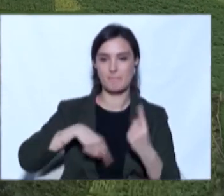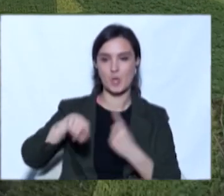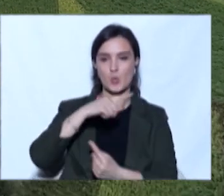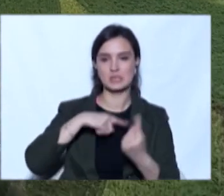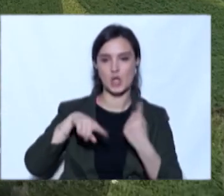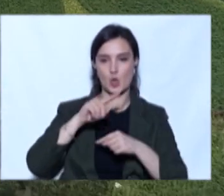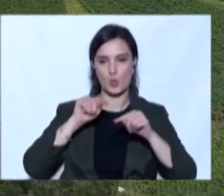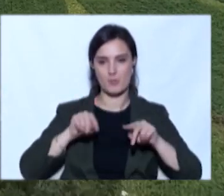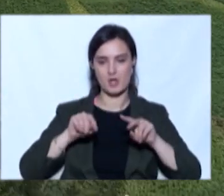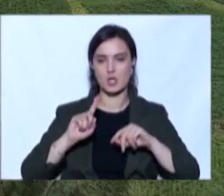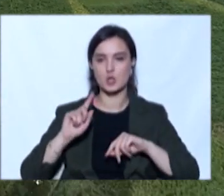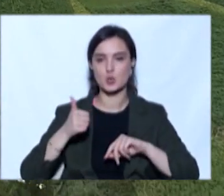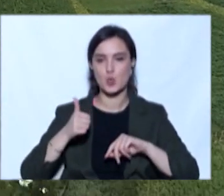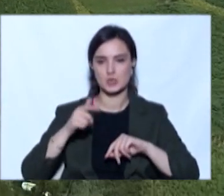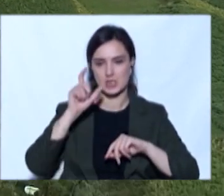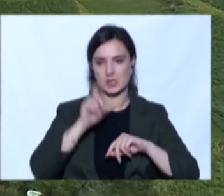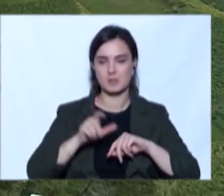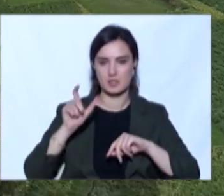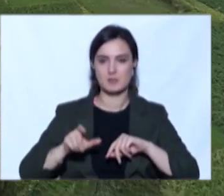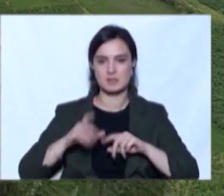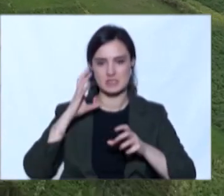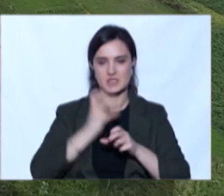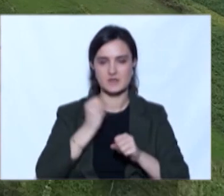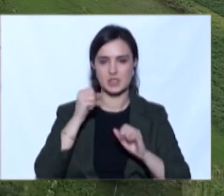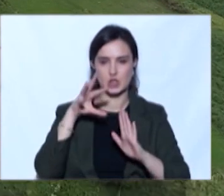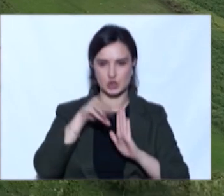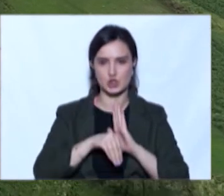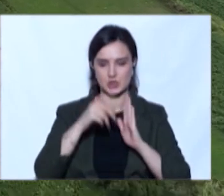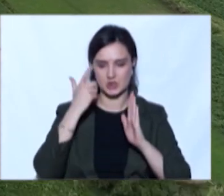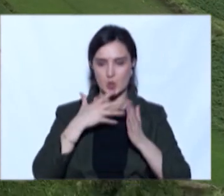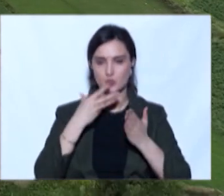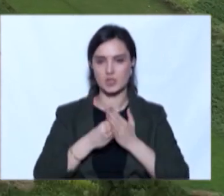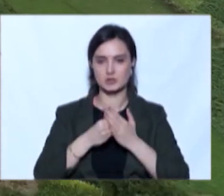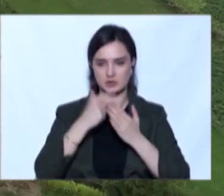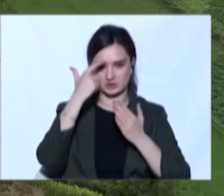და ის რითიც ირჩენენ ადამიანები სვანეთში თავს და